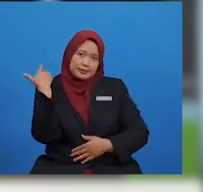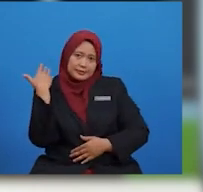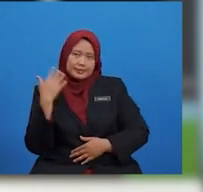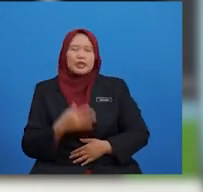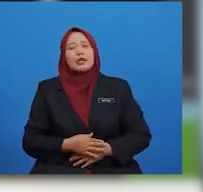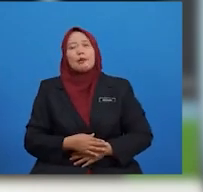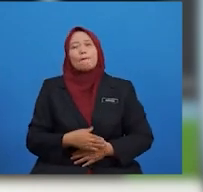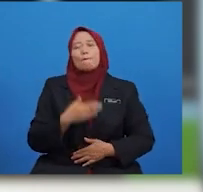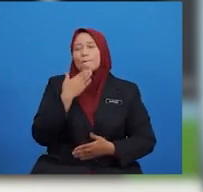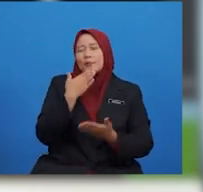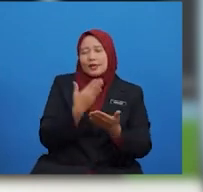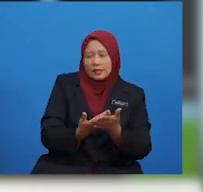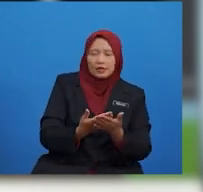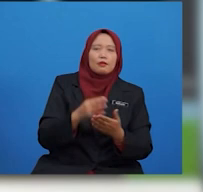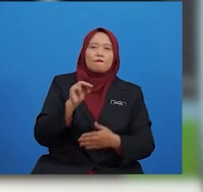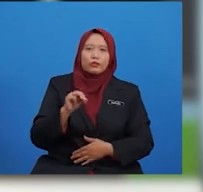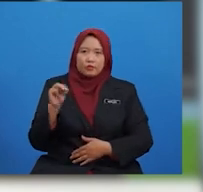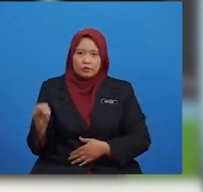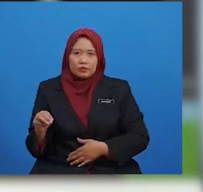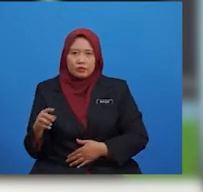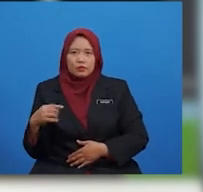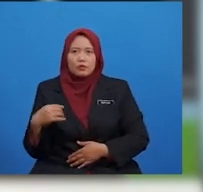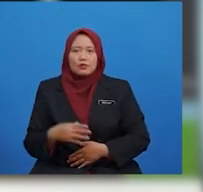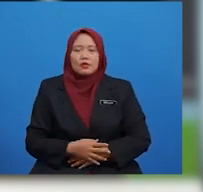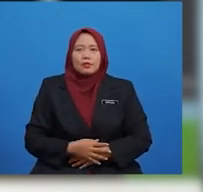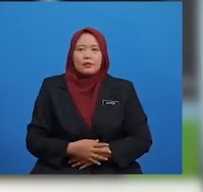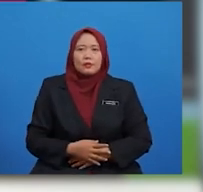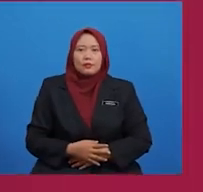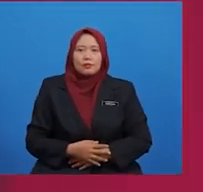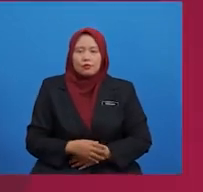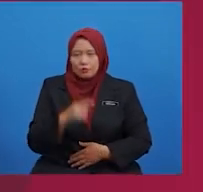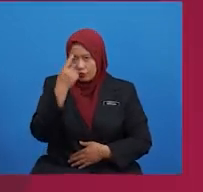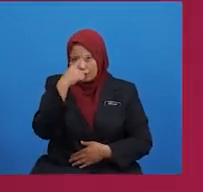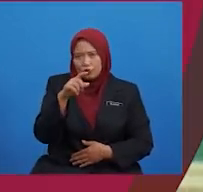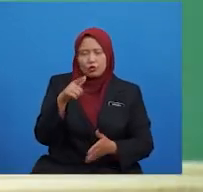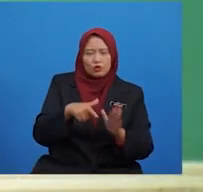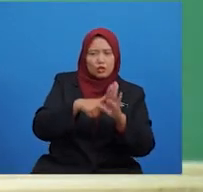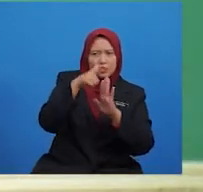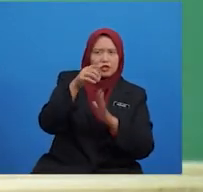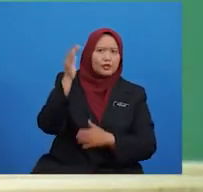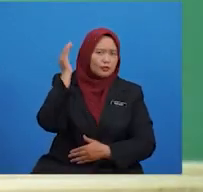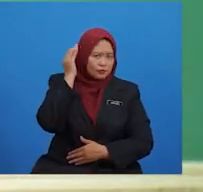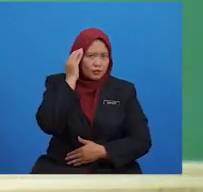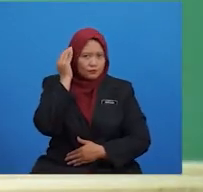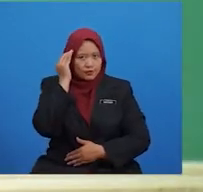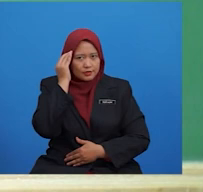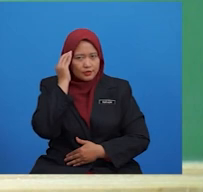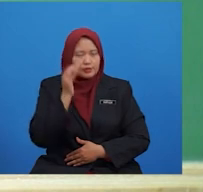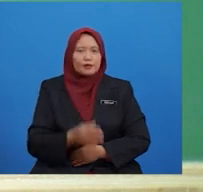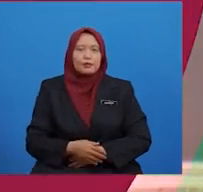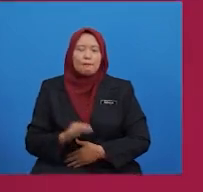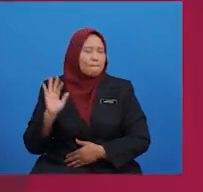pemahaman murid-murid terhadap topik ini, mari kita sama-sama ke segmen uji minda.